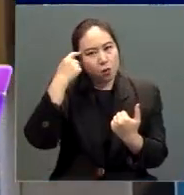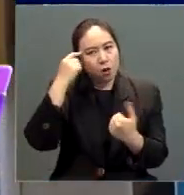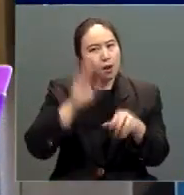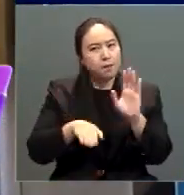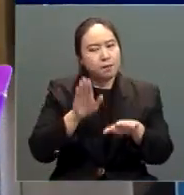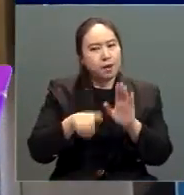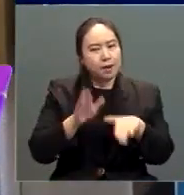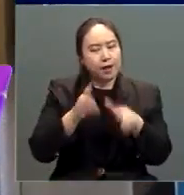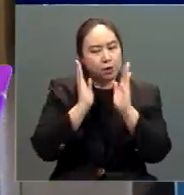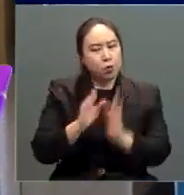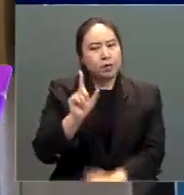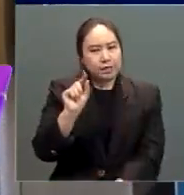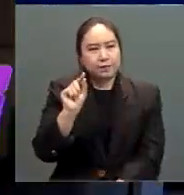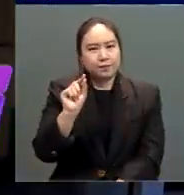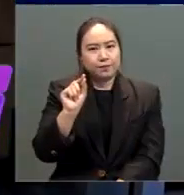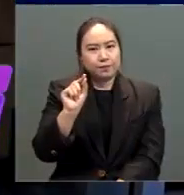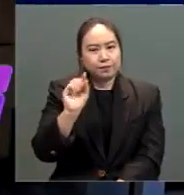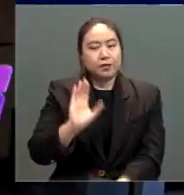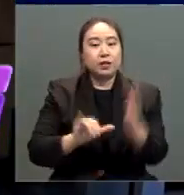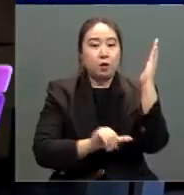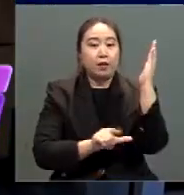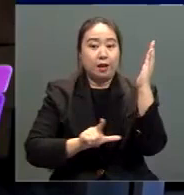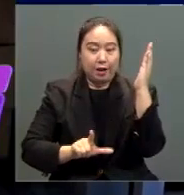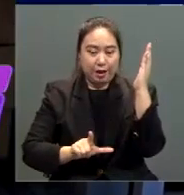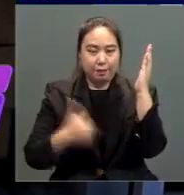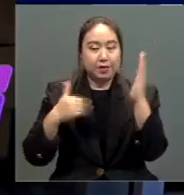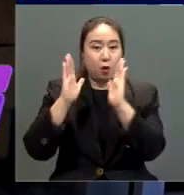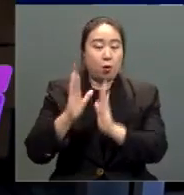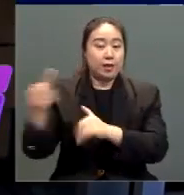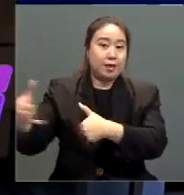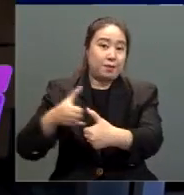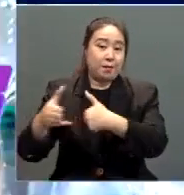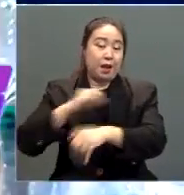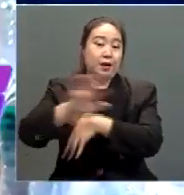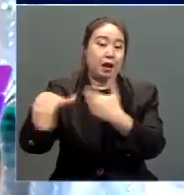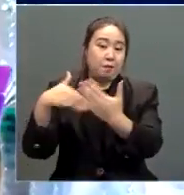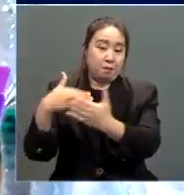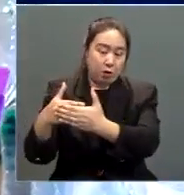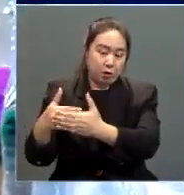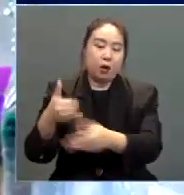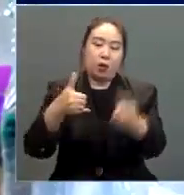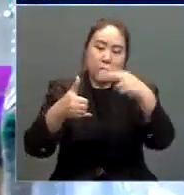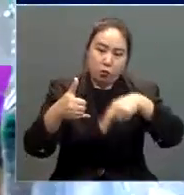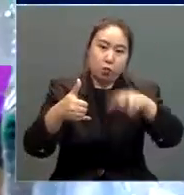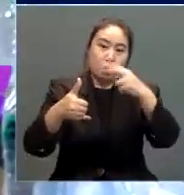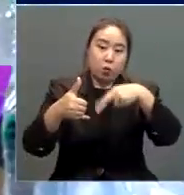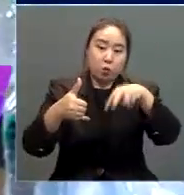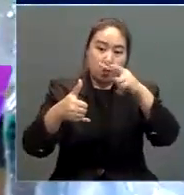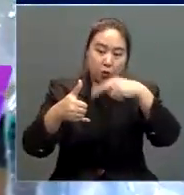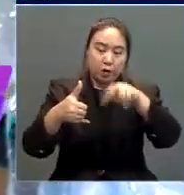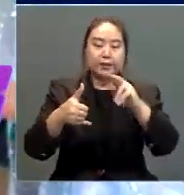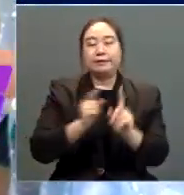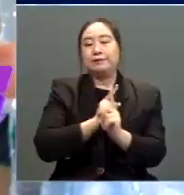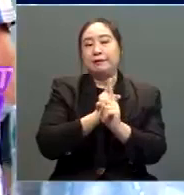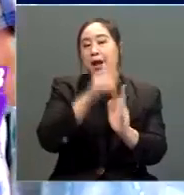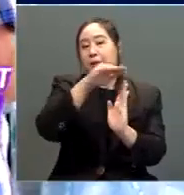าณ20คนซึ่งทางจังหวัดยะลาก็นำผู้ที่เดินทางกลับเข้ามาทั้งหมดตรวจคัดกรองตามมาตรการเฝ้าระวัง